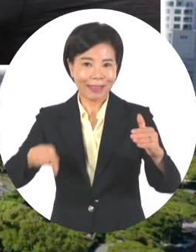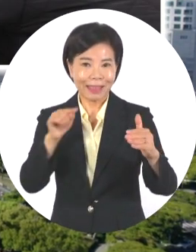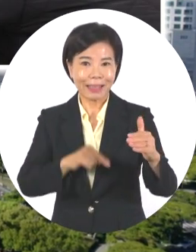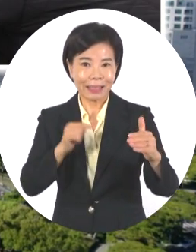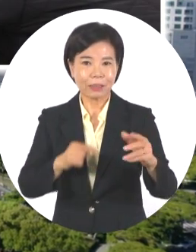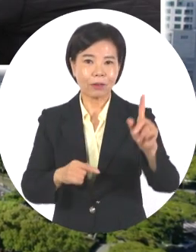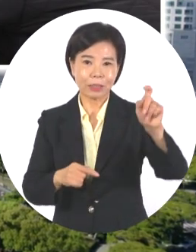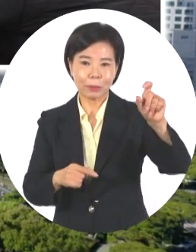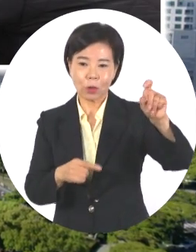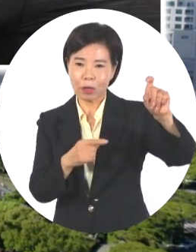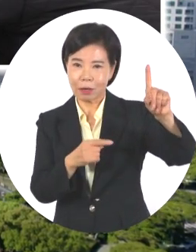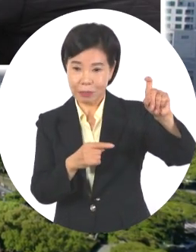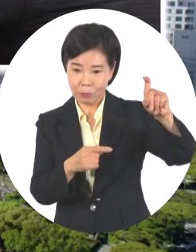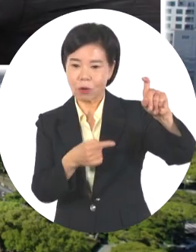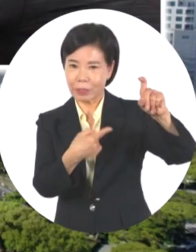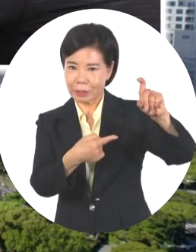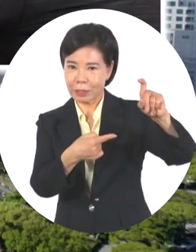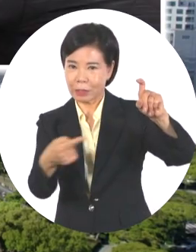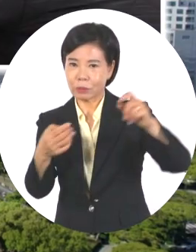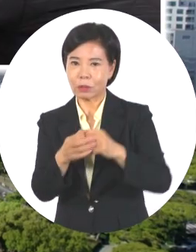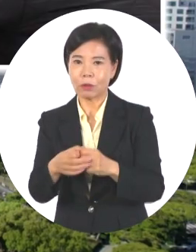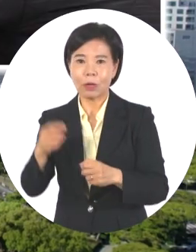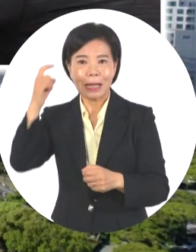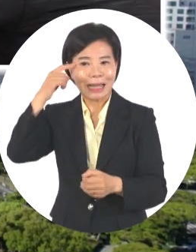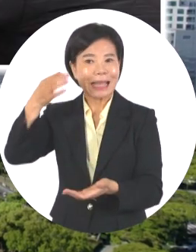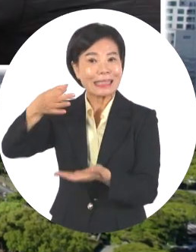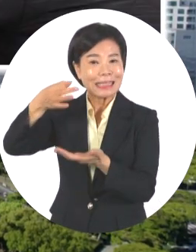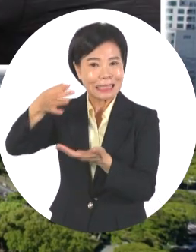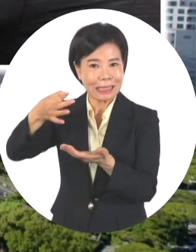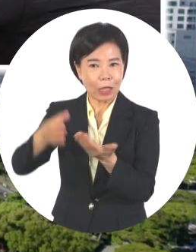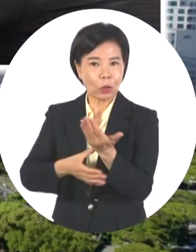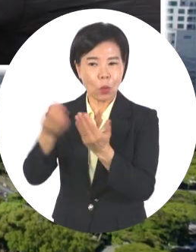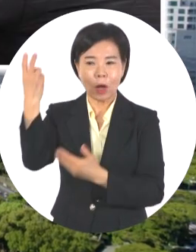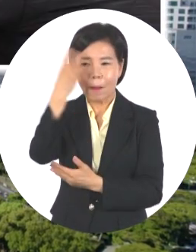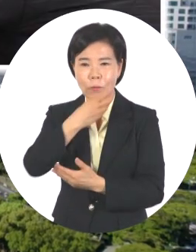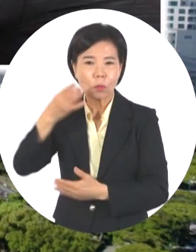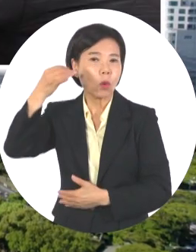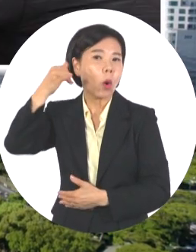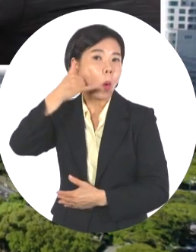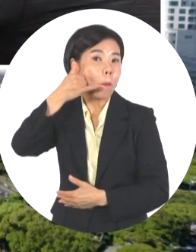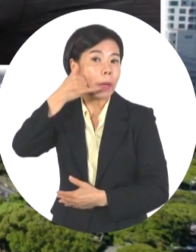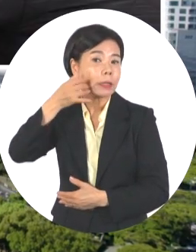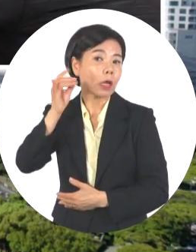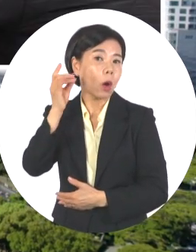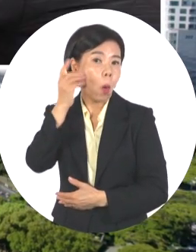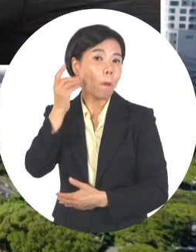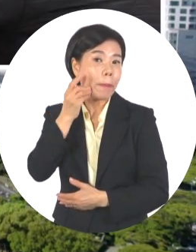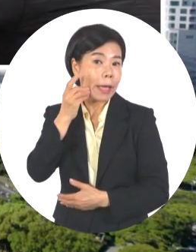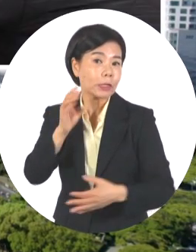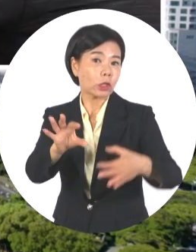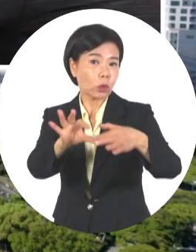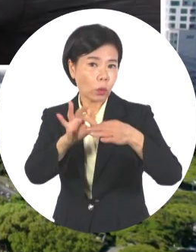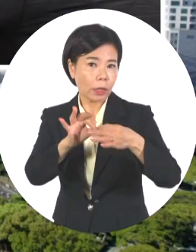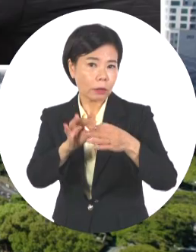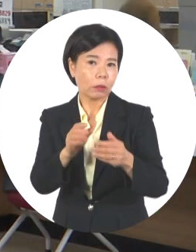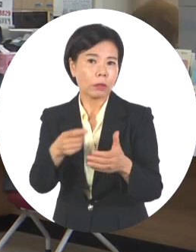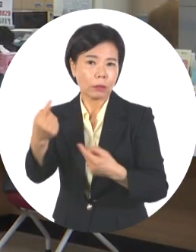제주특별자치도가 11월 1일부터 제주가치 통합돌봄 누리집을 통해 돌봄 서비스 온라인 신청을